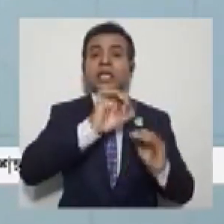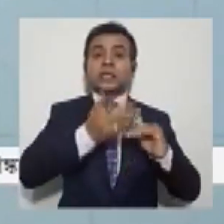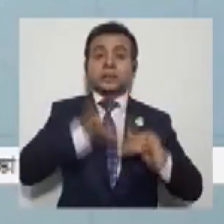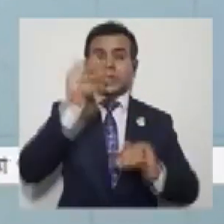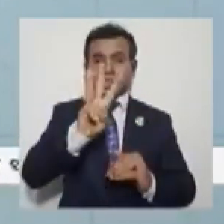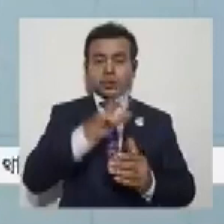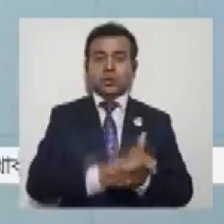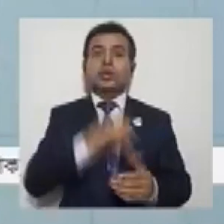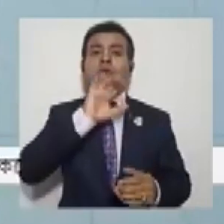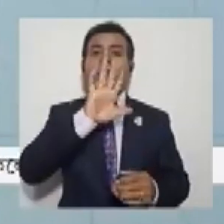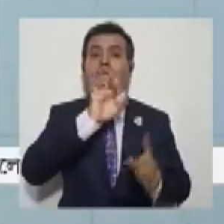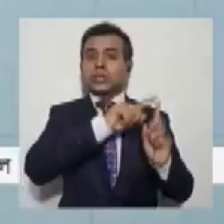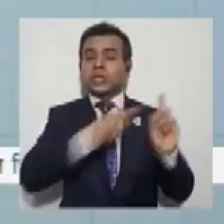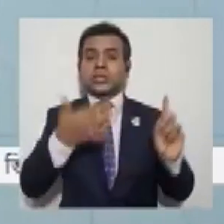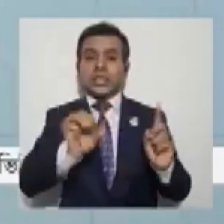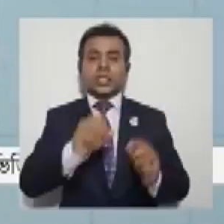40 থেকে 50-এর মধ্যে 3 জন।